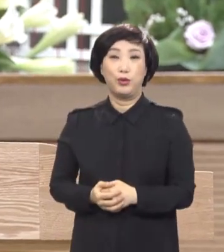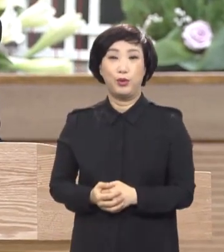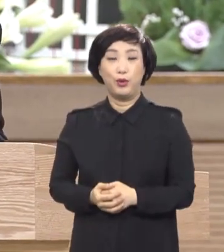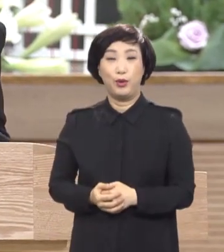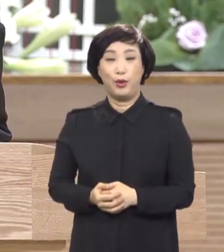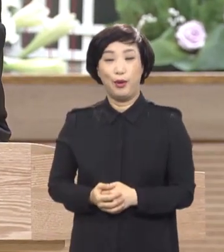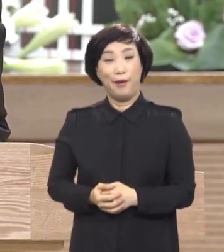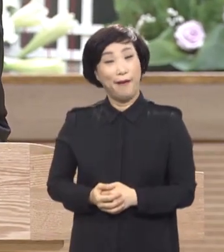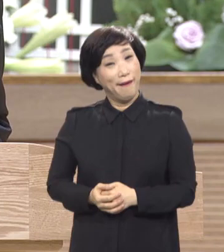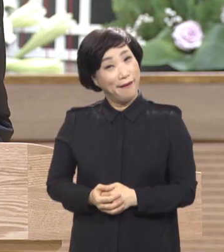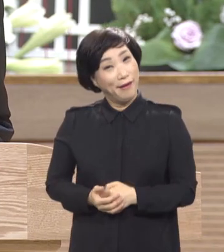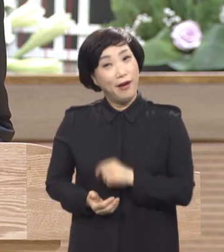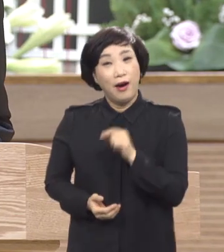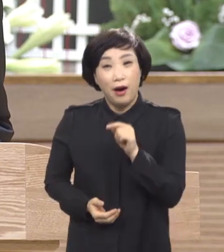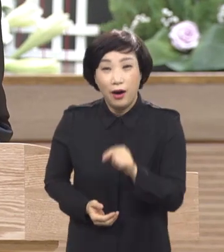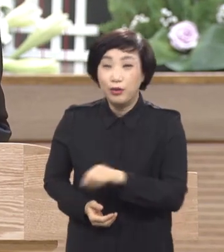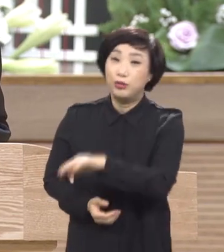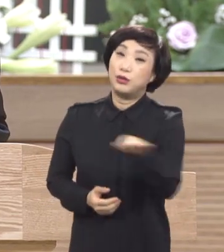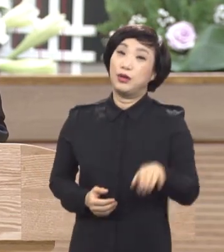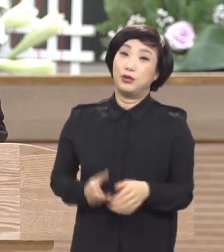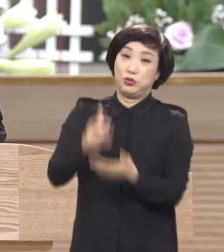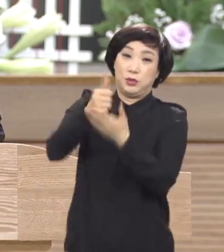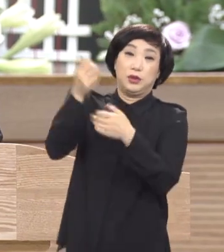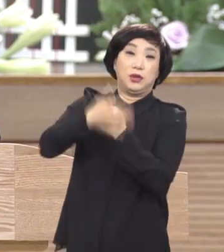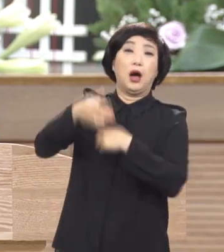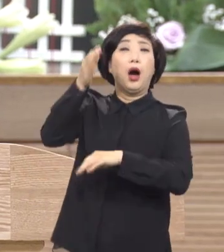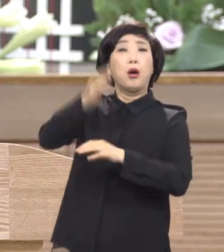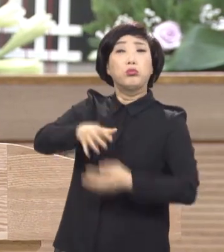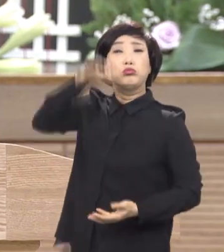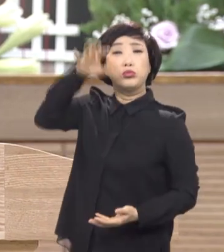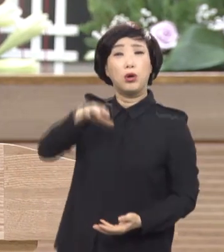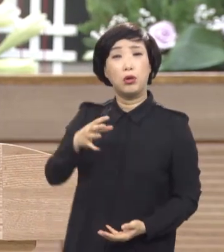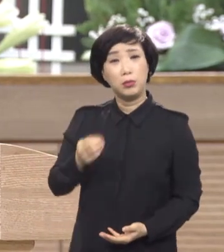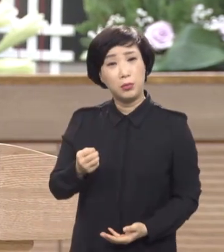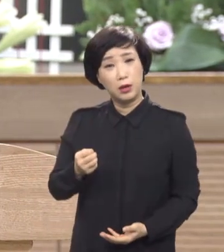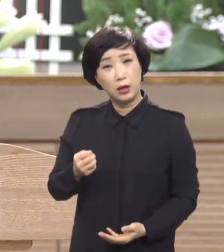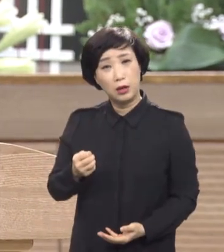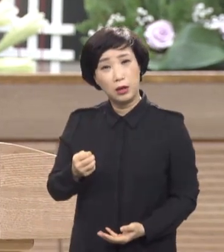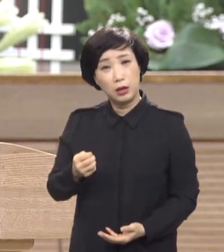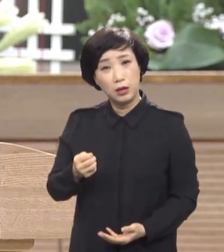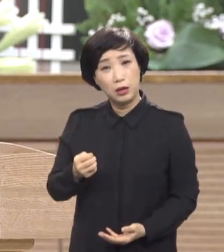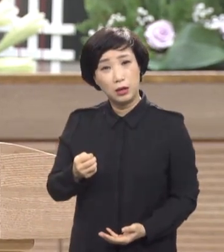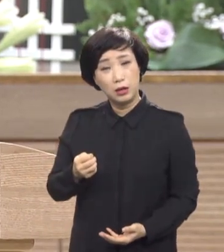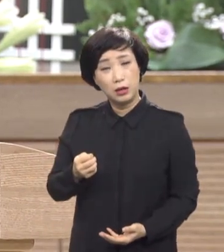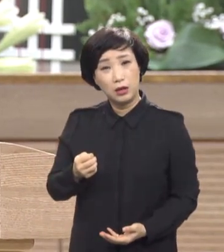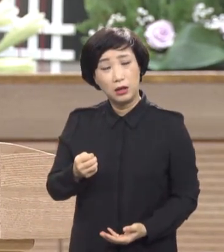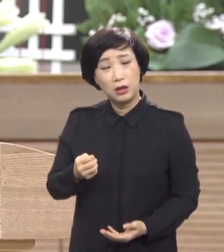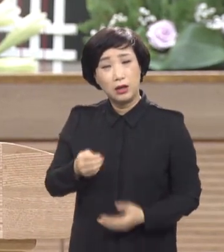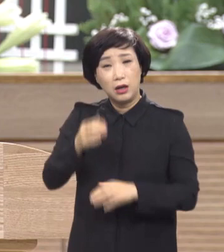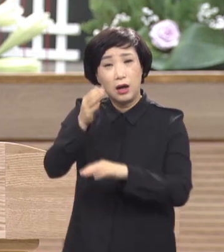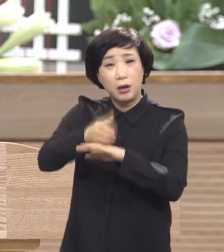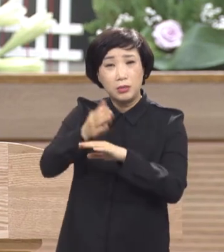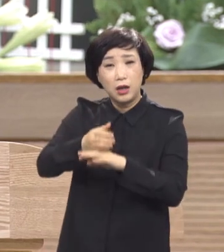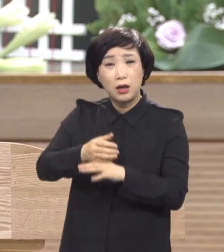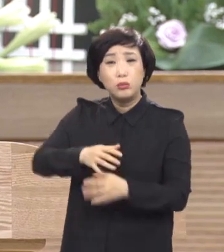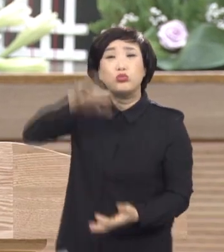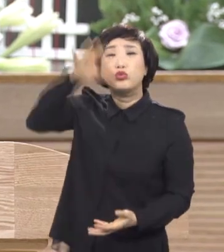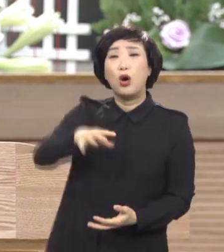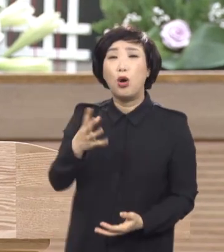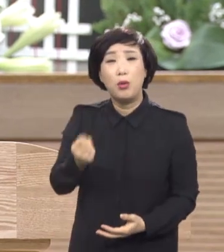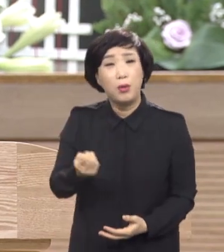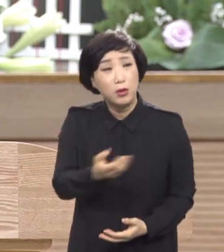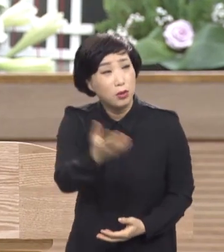우리가 그 은에 얼마나 감사하나 그 은에 얼마나 감사해요